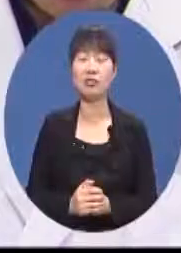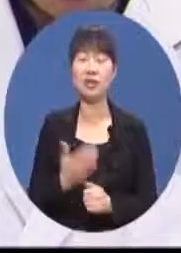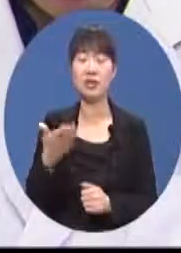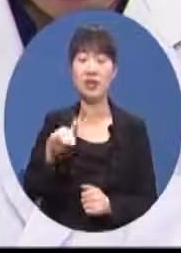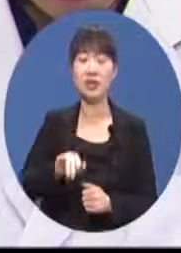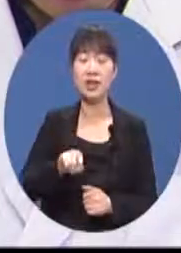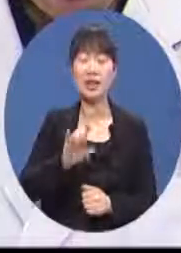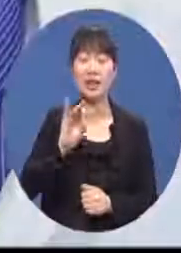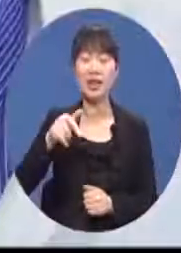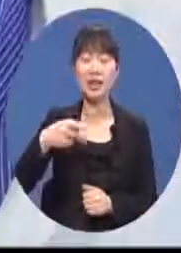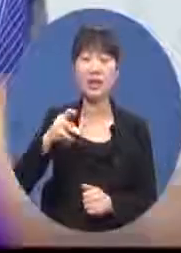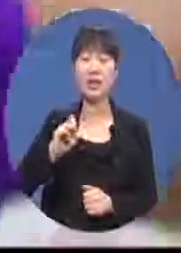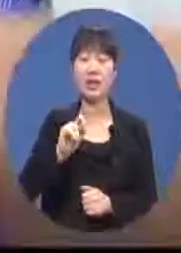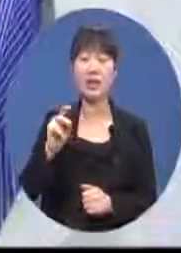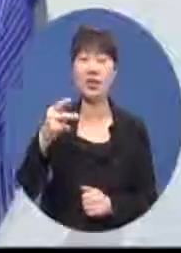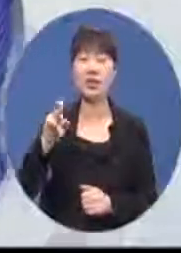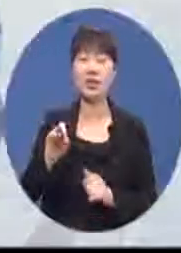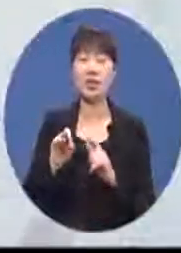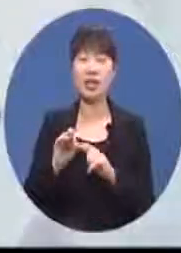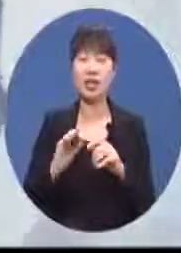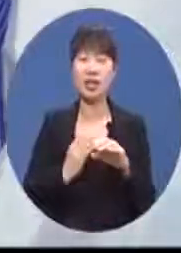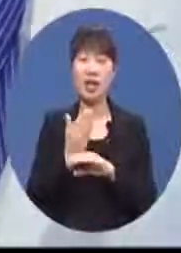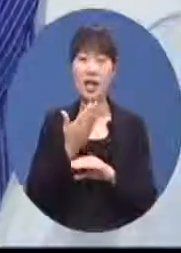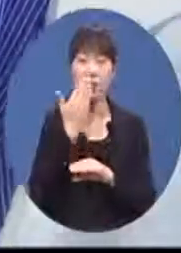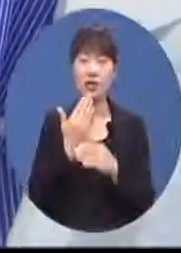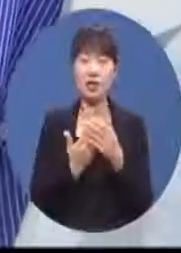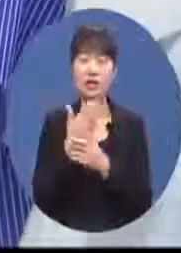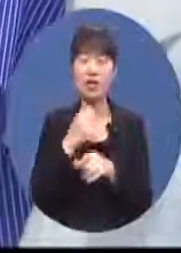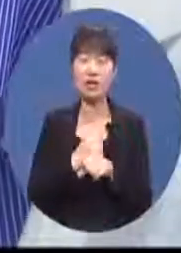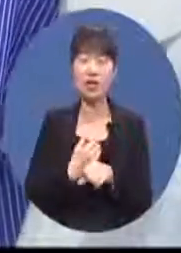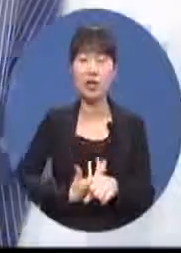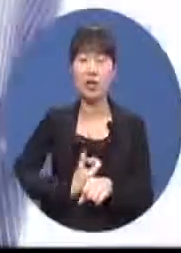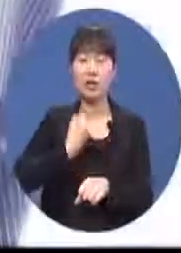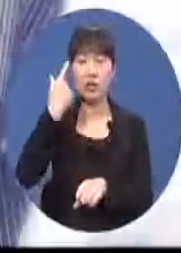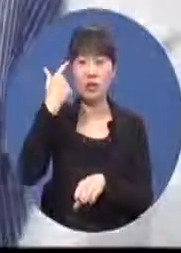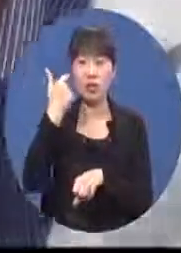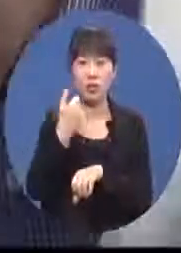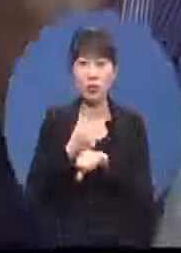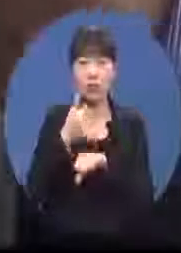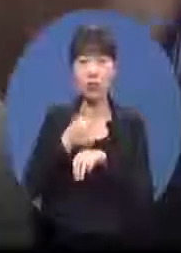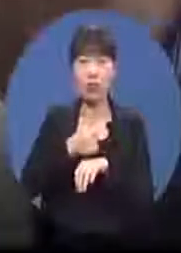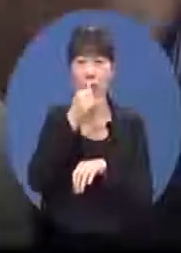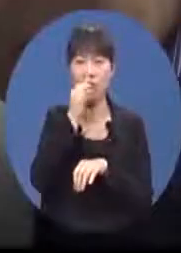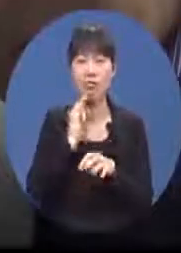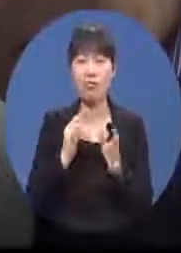그런데 이 액상과당이 과식을 유발한다는 충격적인 연구 결과가 발표됐습니다.